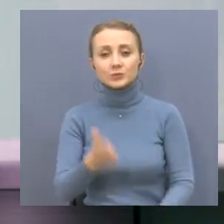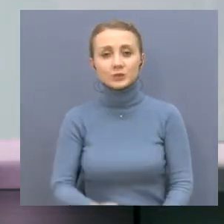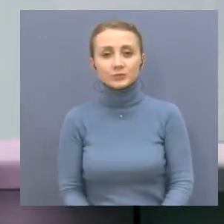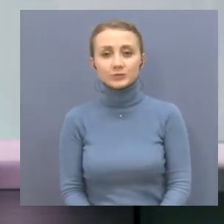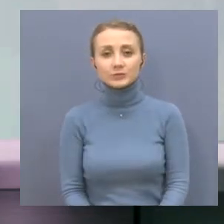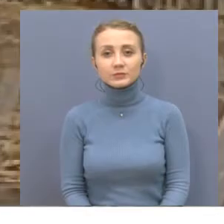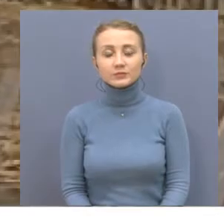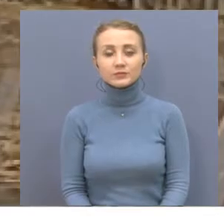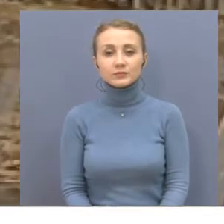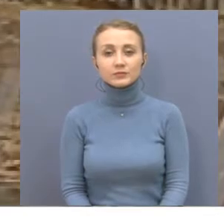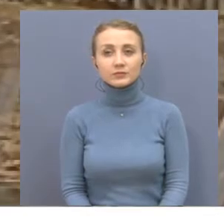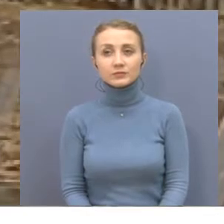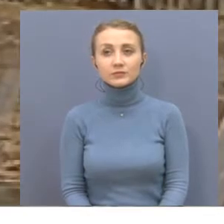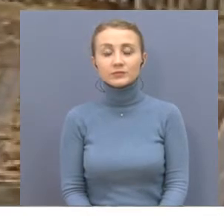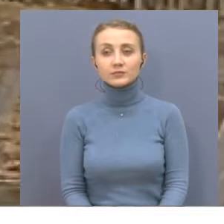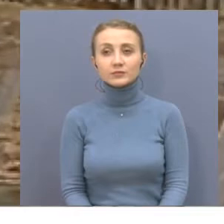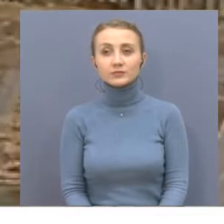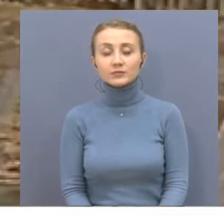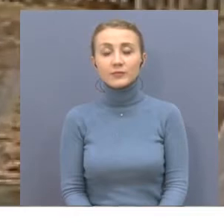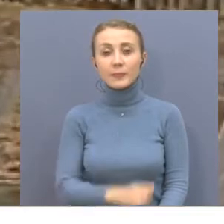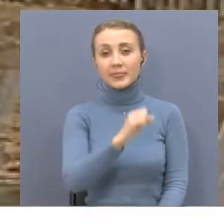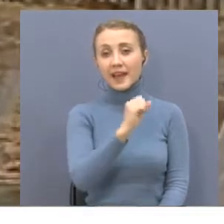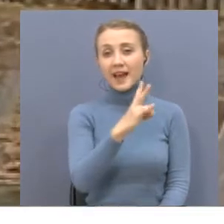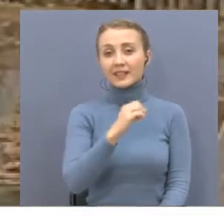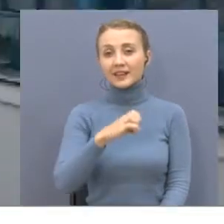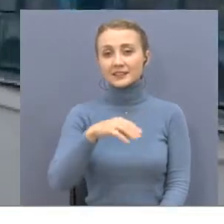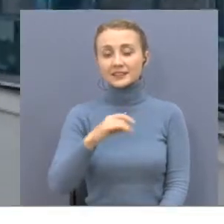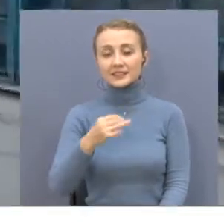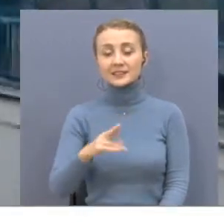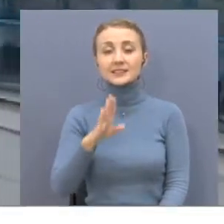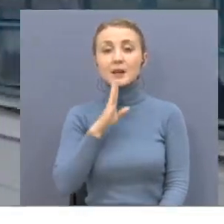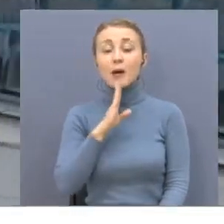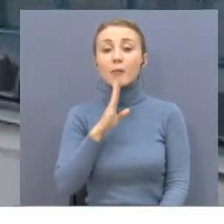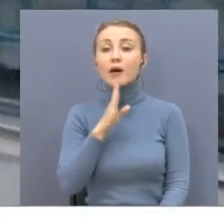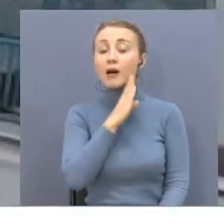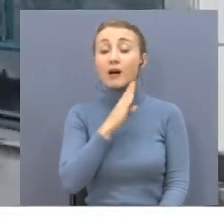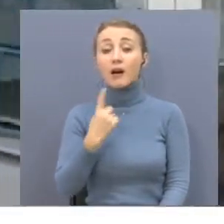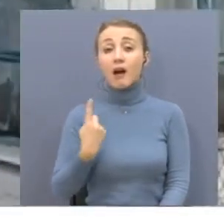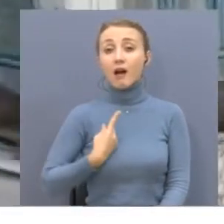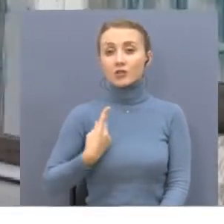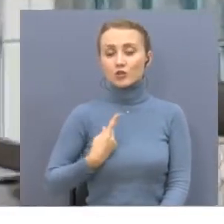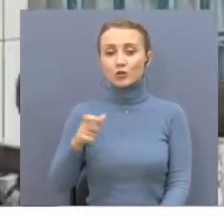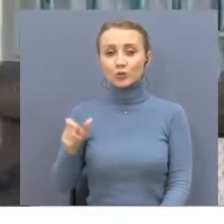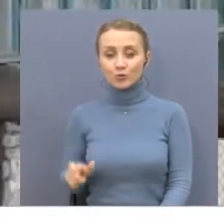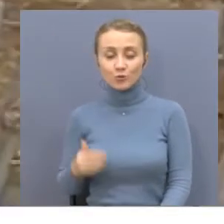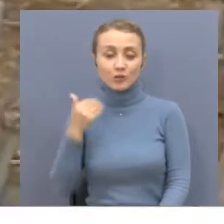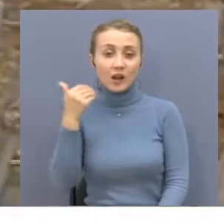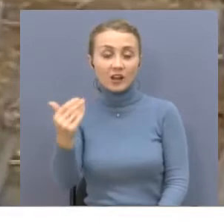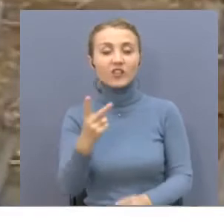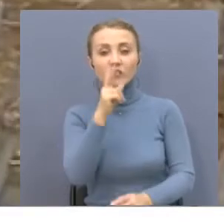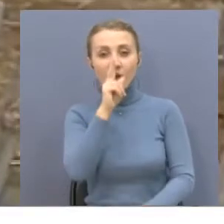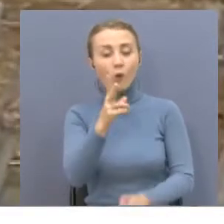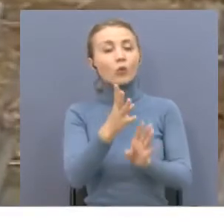үлестіріледі. Анастасия Владимирова жалғызбасты ана. Пәтер кезегінде тұрғанына 2 жыл. Биыл оның көп жылғы арманы